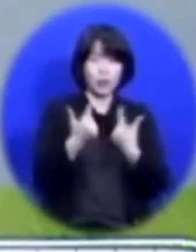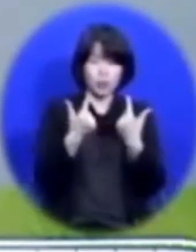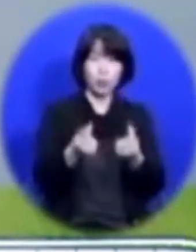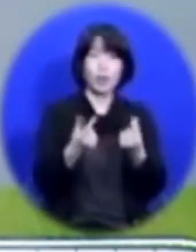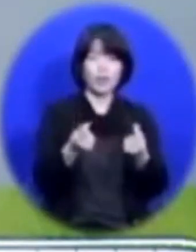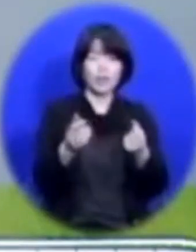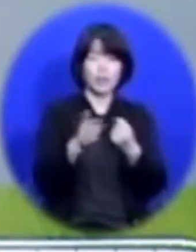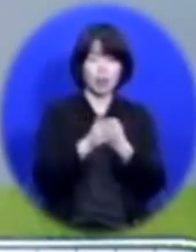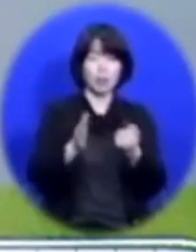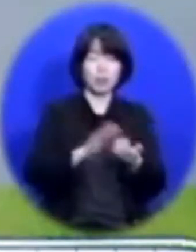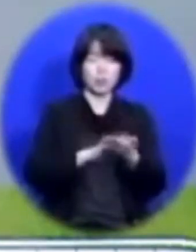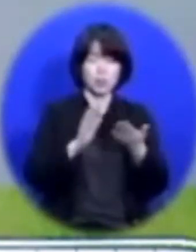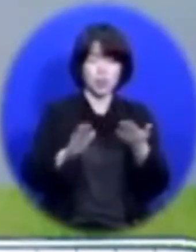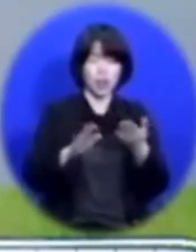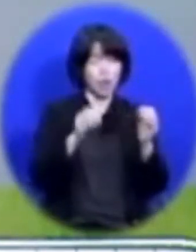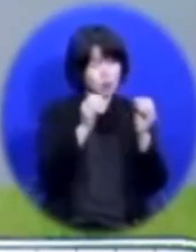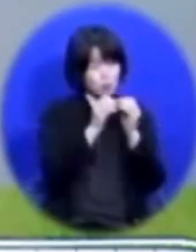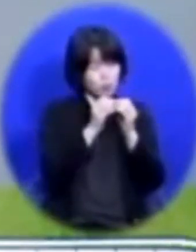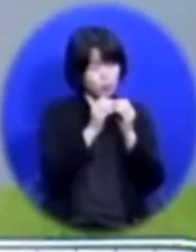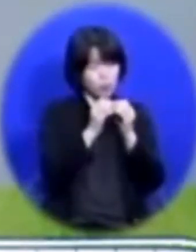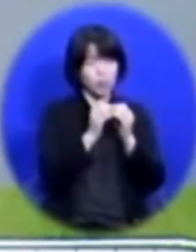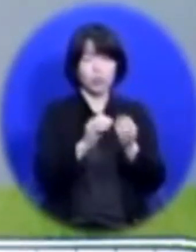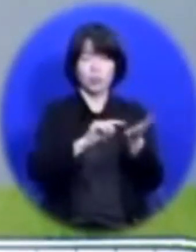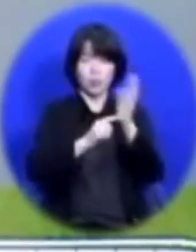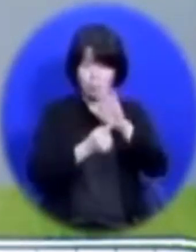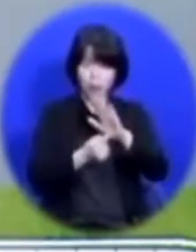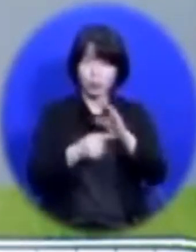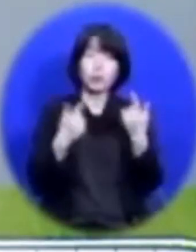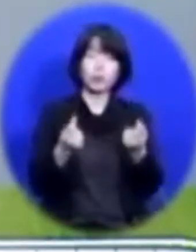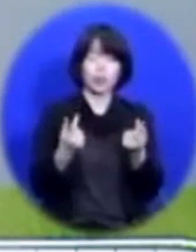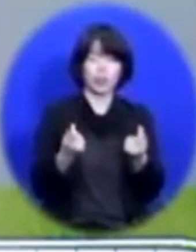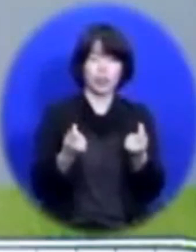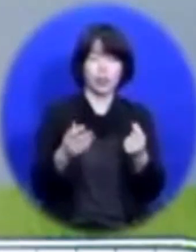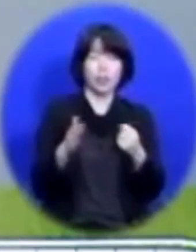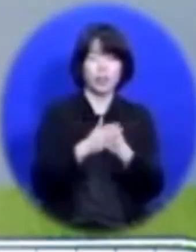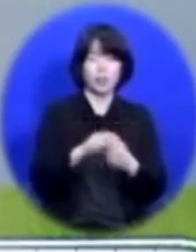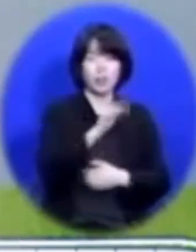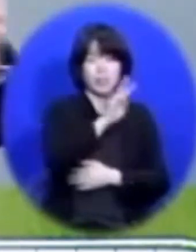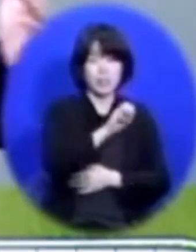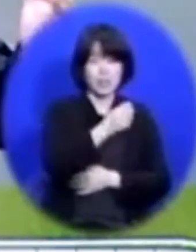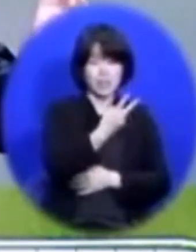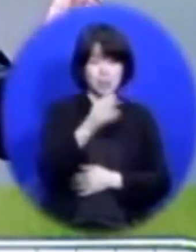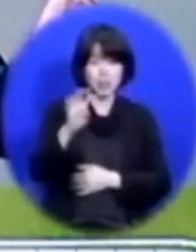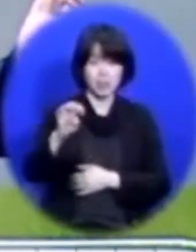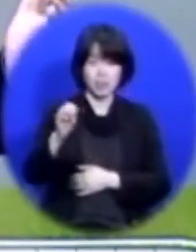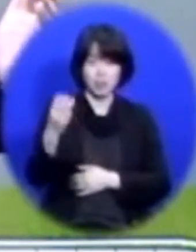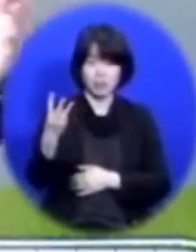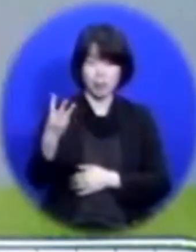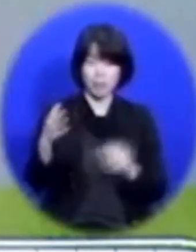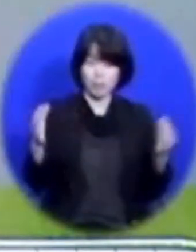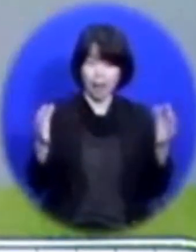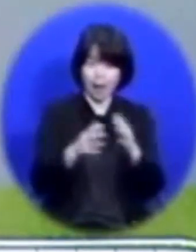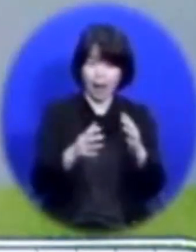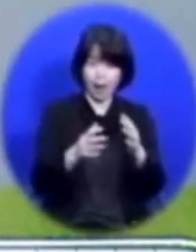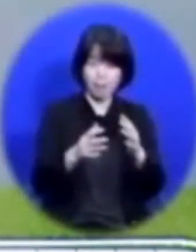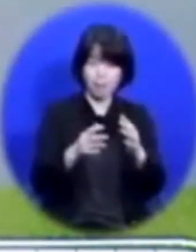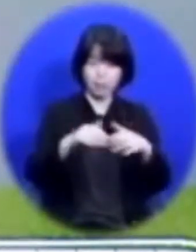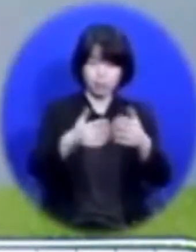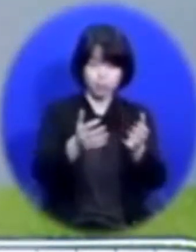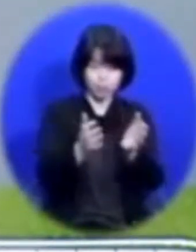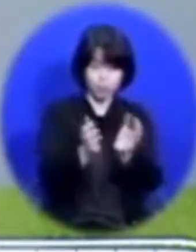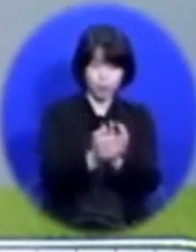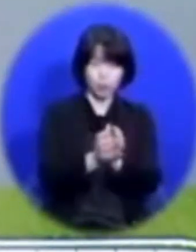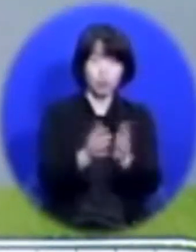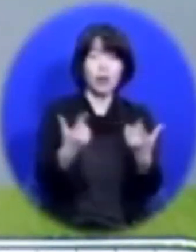하기때문입니다. 표현과어구가동일하기 때문에시편42편과43편을 함께묶어서읽더라도